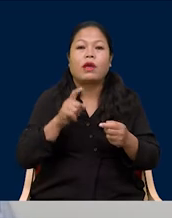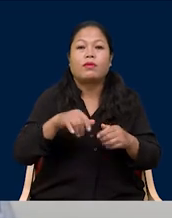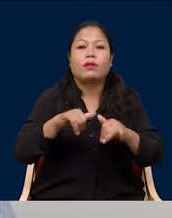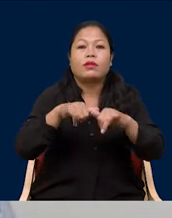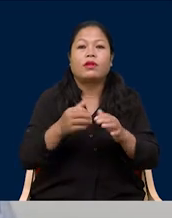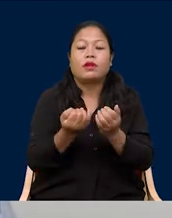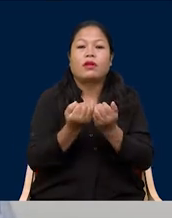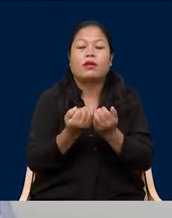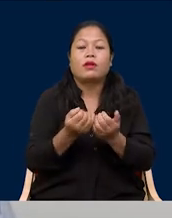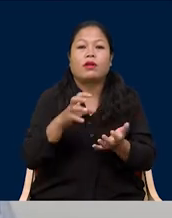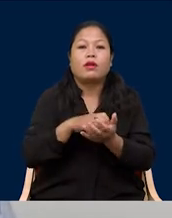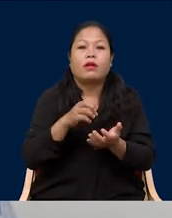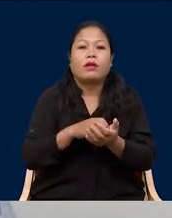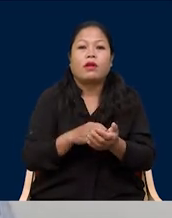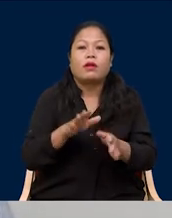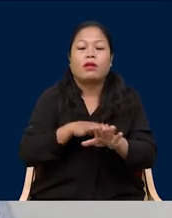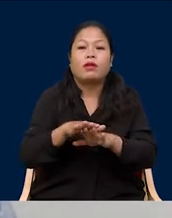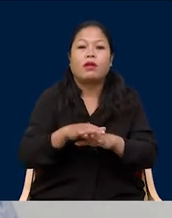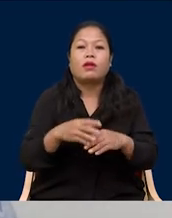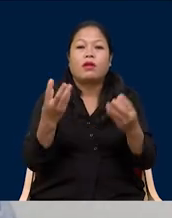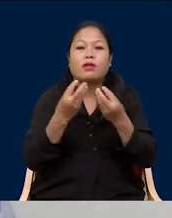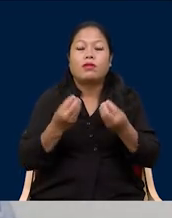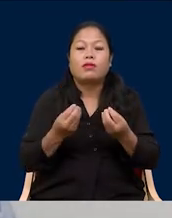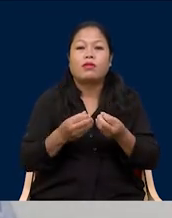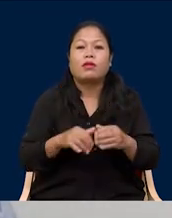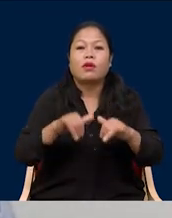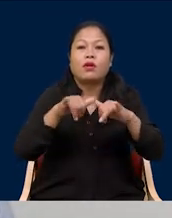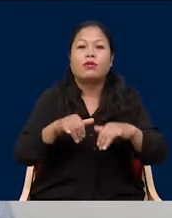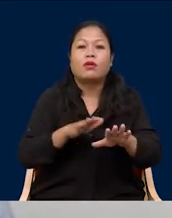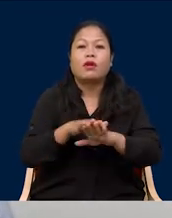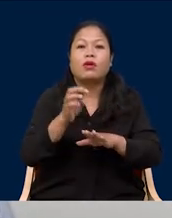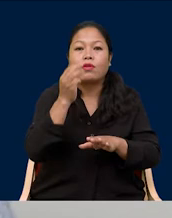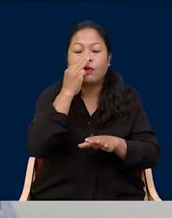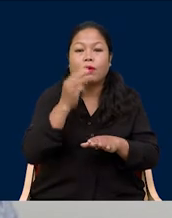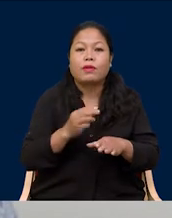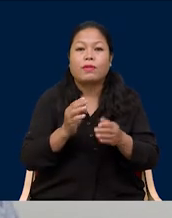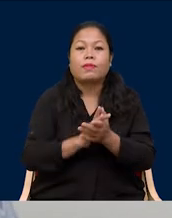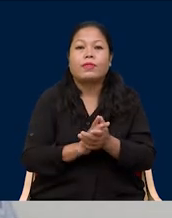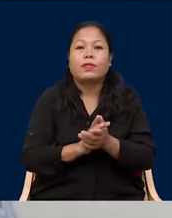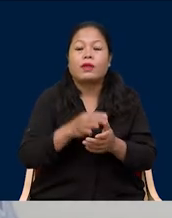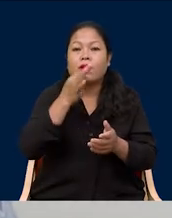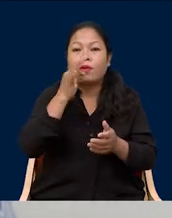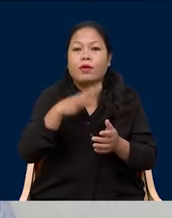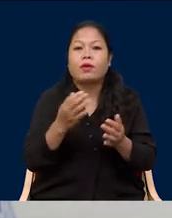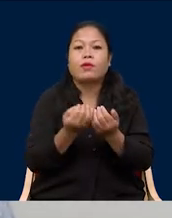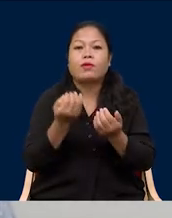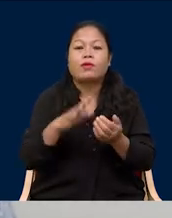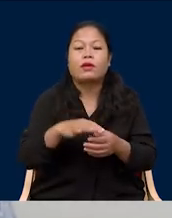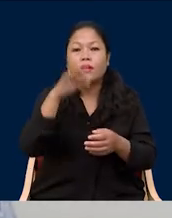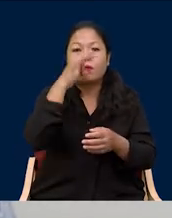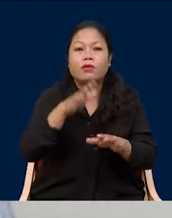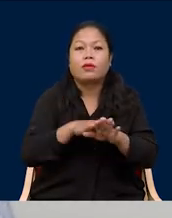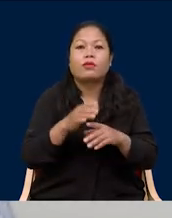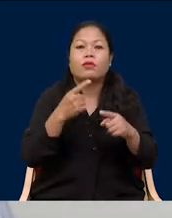हामीले तयार गरेका अनुकूलन र यो न्यूनीकरणका योजनाहरूमा चाहिँ वित्तहरूको सुनिश्चित हुनुपर्छ